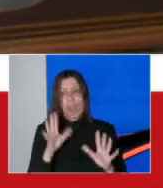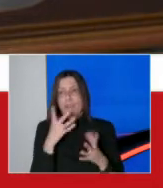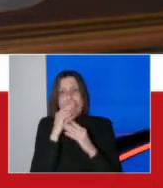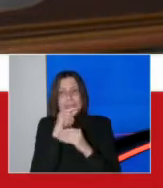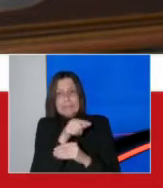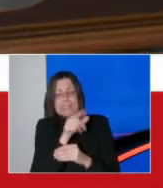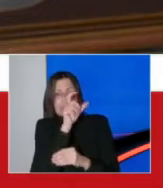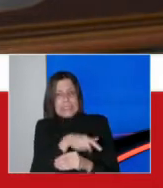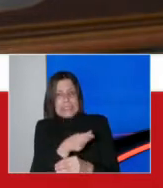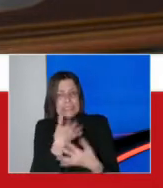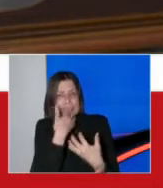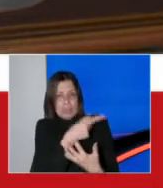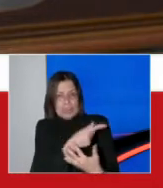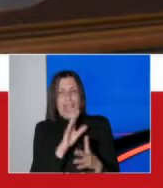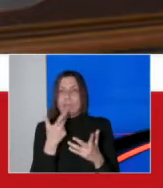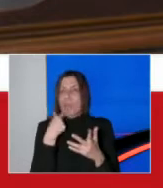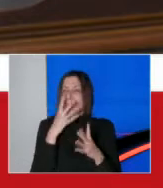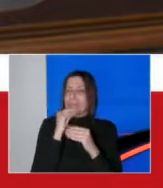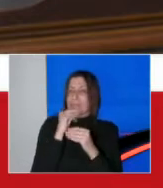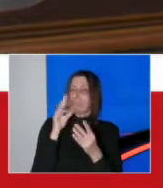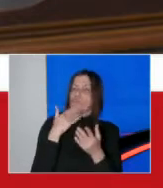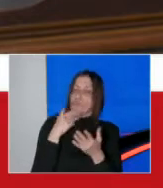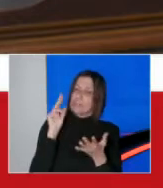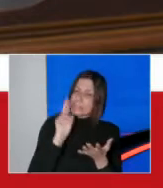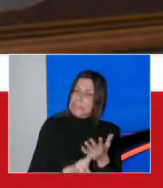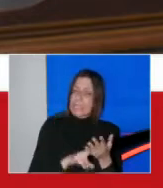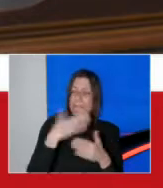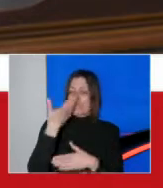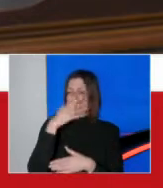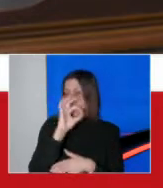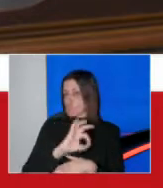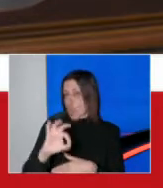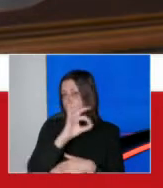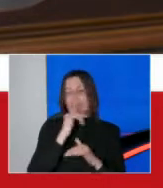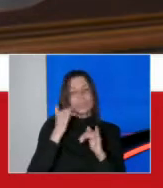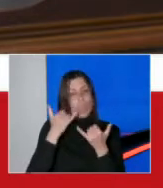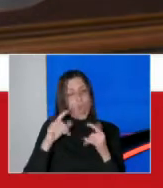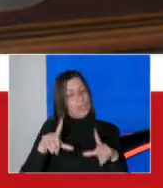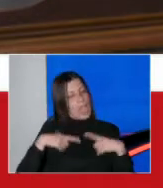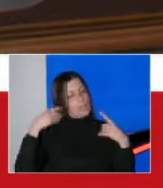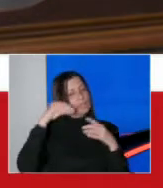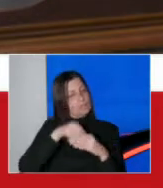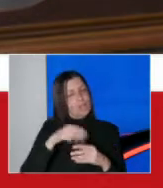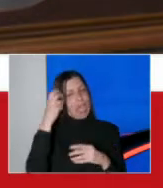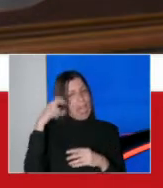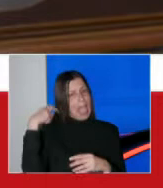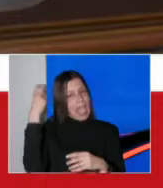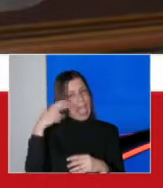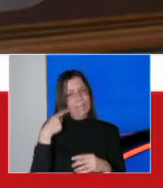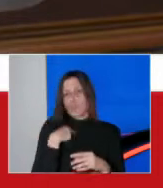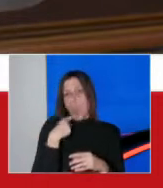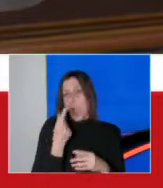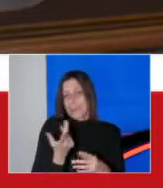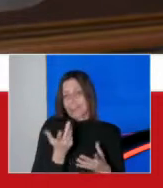הם לא מדברים על כך שיהודים זכאים למדינה משלהם? כן, נכון, חיים בערבים, ואני לא